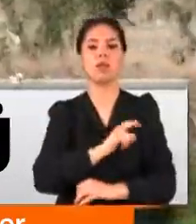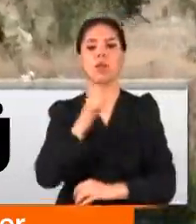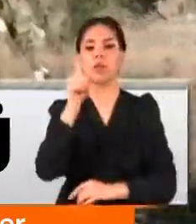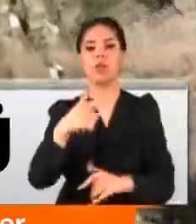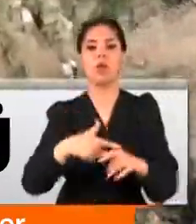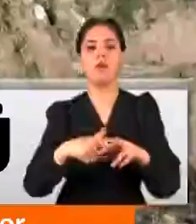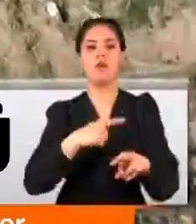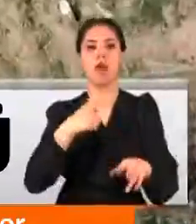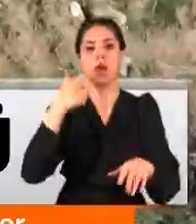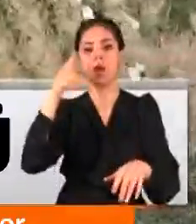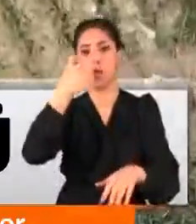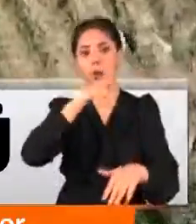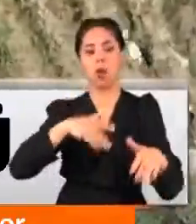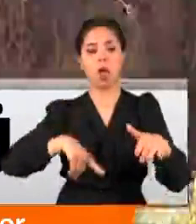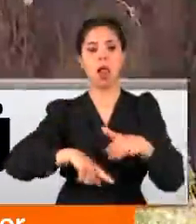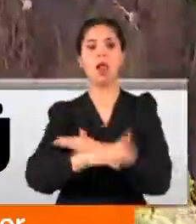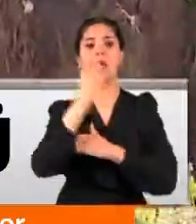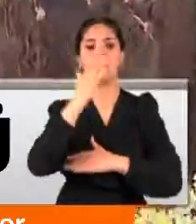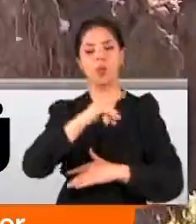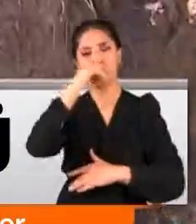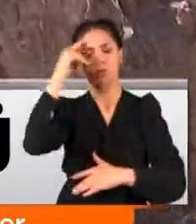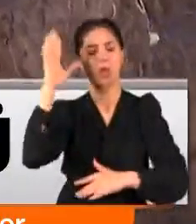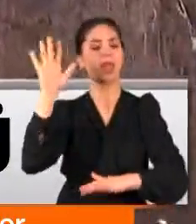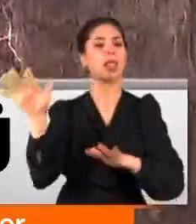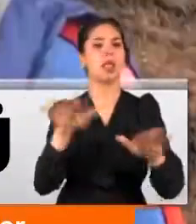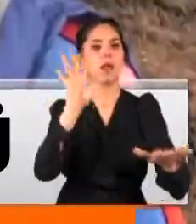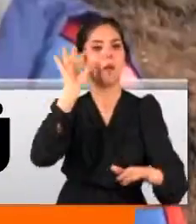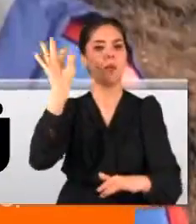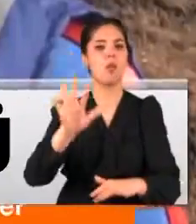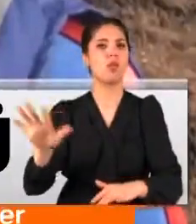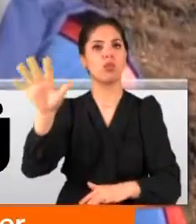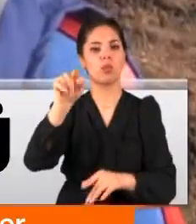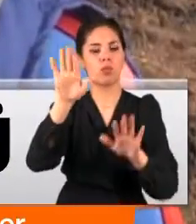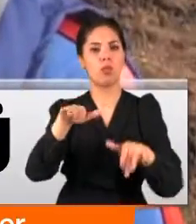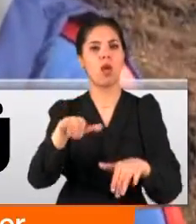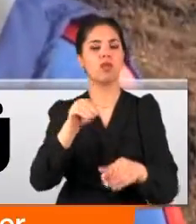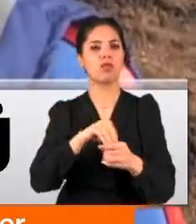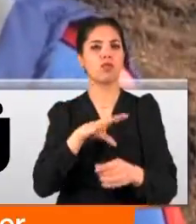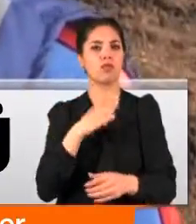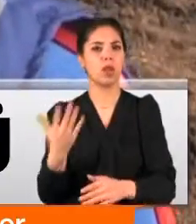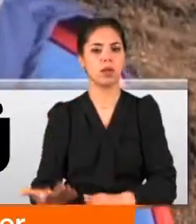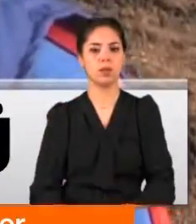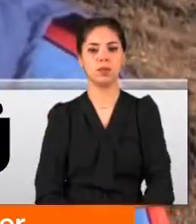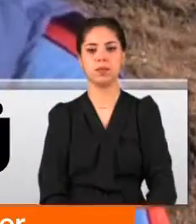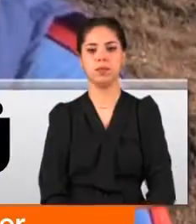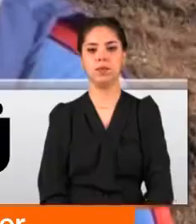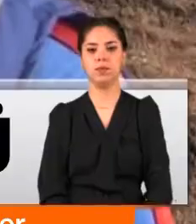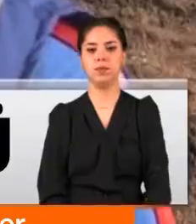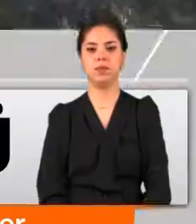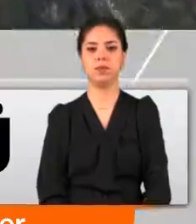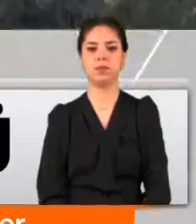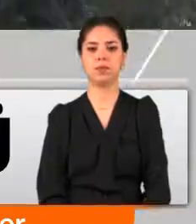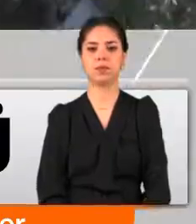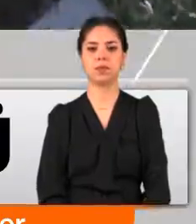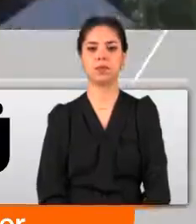fayın köylerinin altından geçmemiş olması. Deprem uzmanları da bölgede. Fayların önemli bir bölümü kırıldı. Çok ciddi bir enerji boşalığı